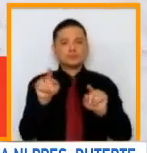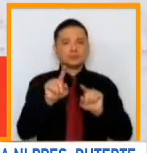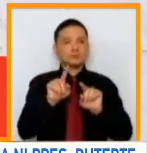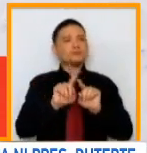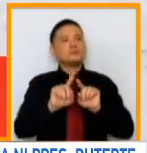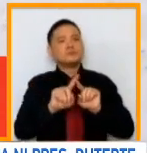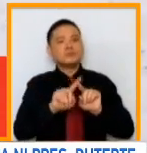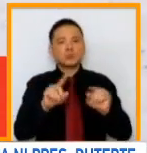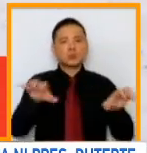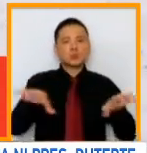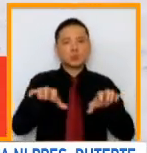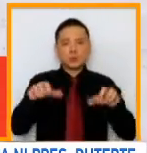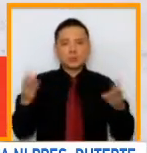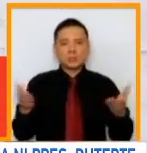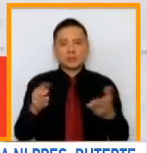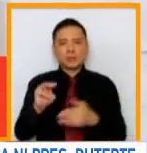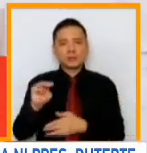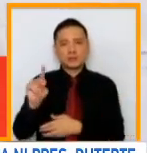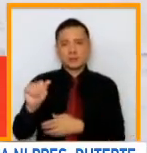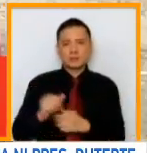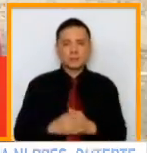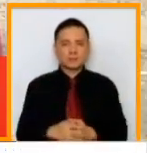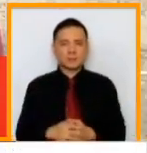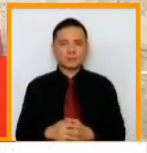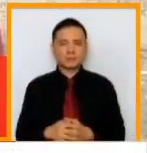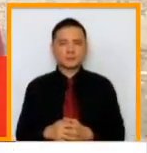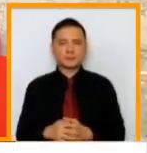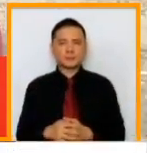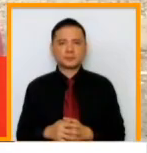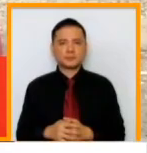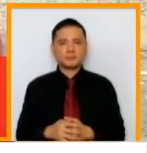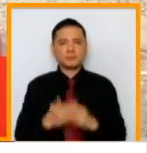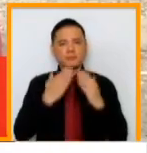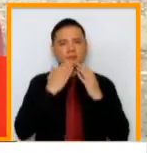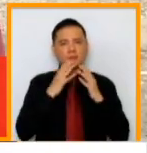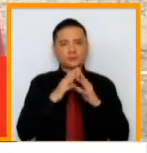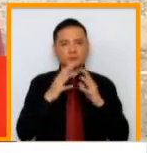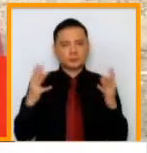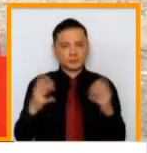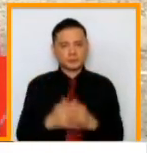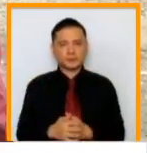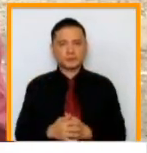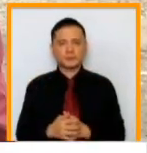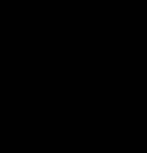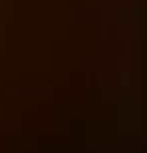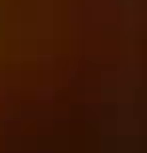paglilinis dito ng MMDA. Susan? Salamat, Katrina Son.